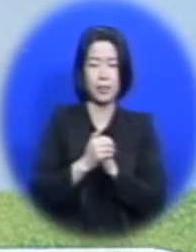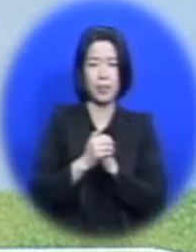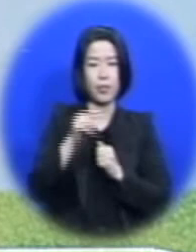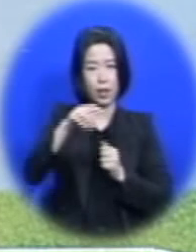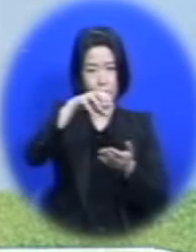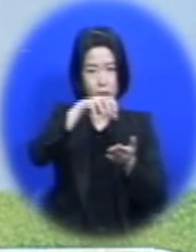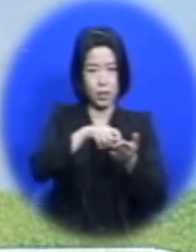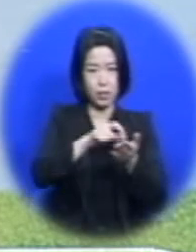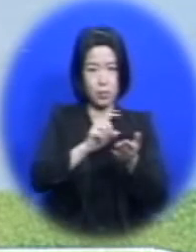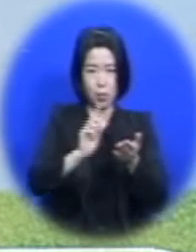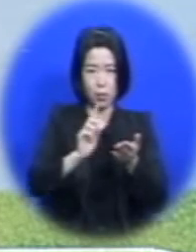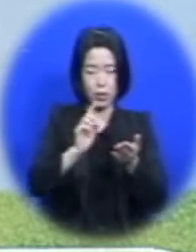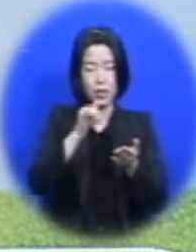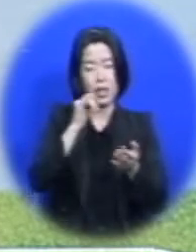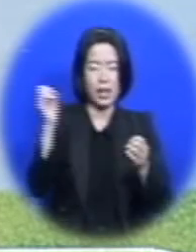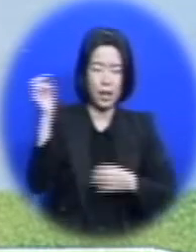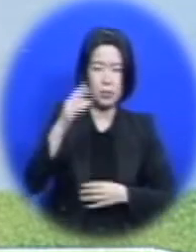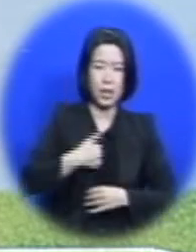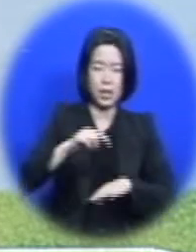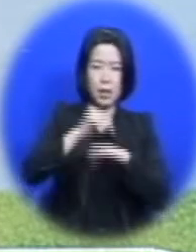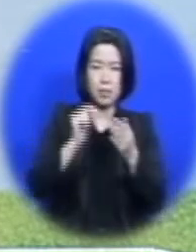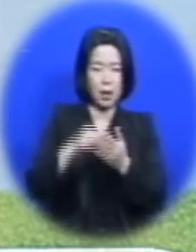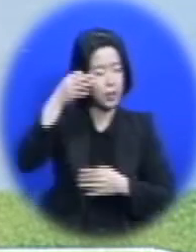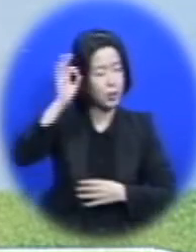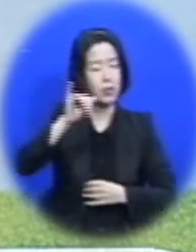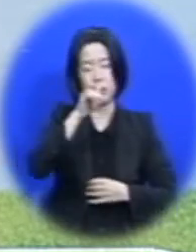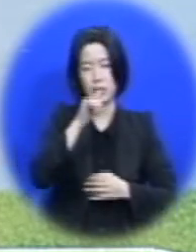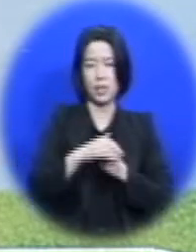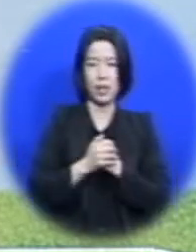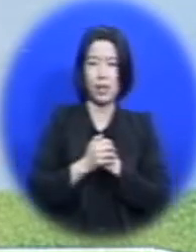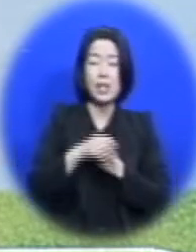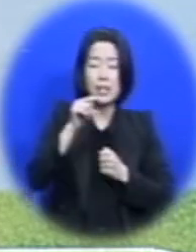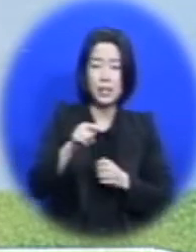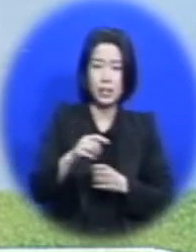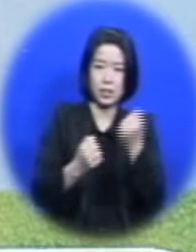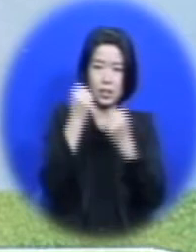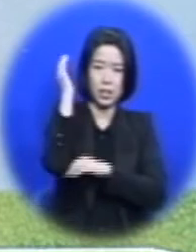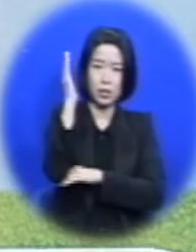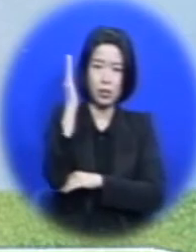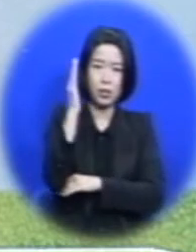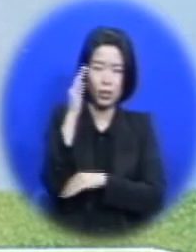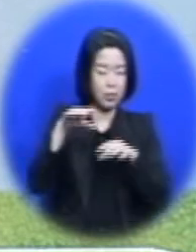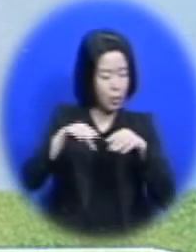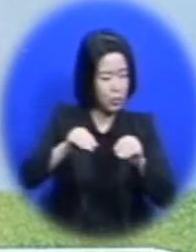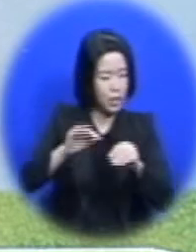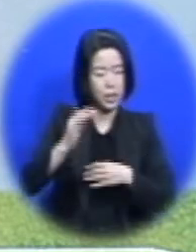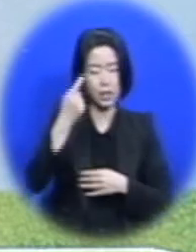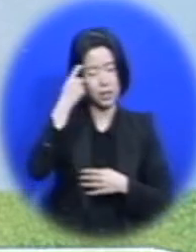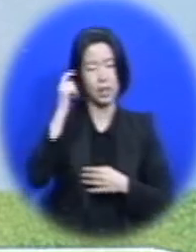거기에 이렇게 쓰여져 있습니다 갑자기 내 마음에 떠오른 것이 있었다 그것은 설교를 그만두어야 하겠다는